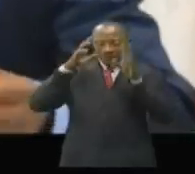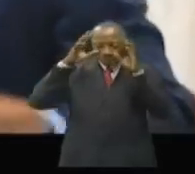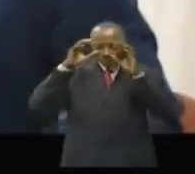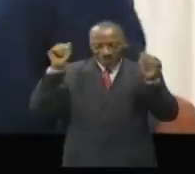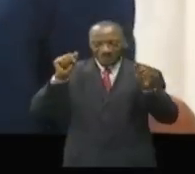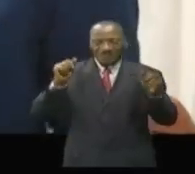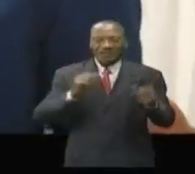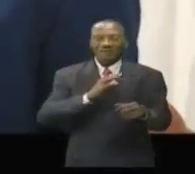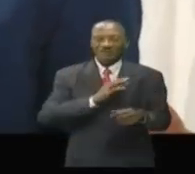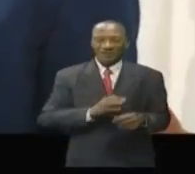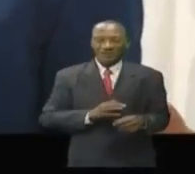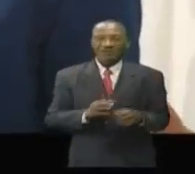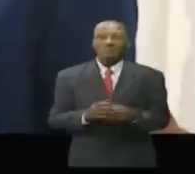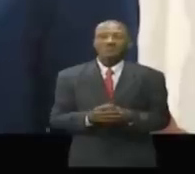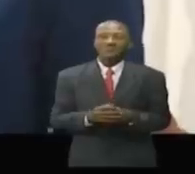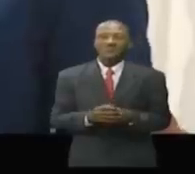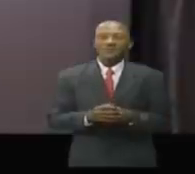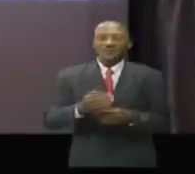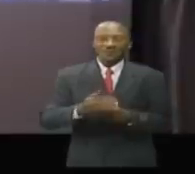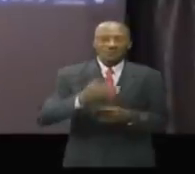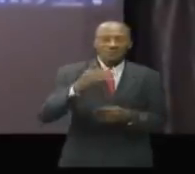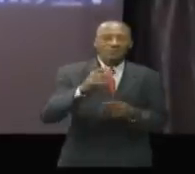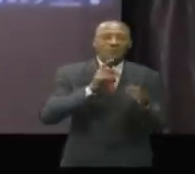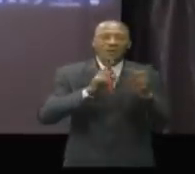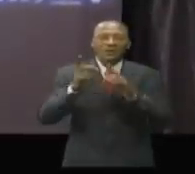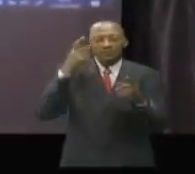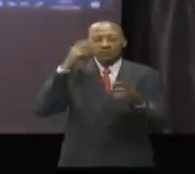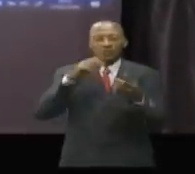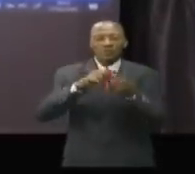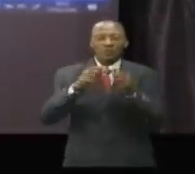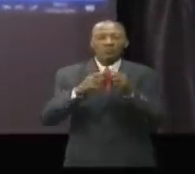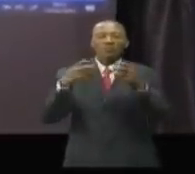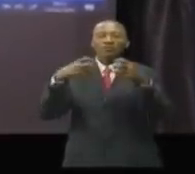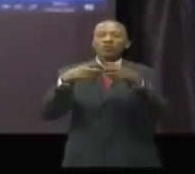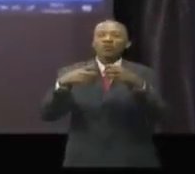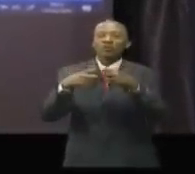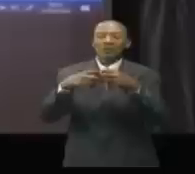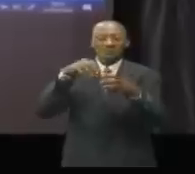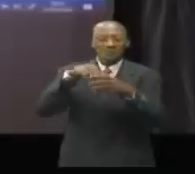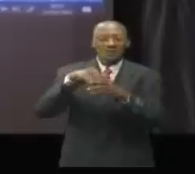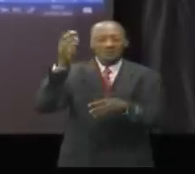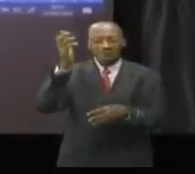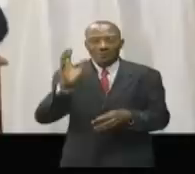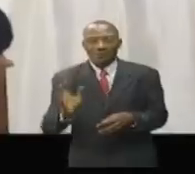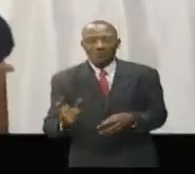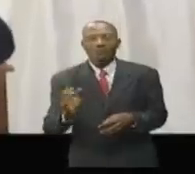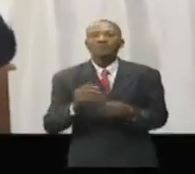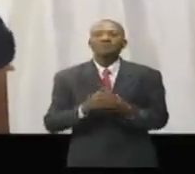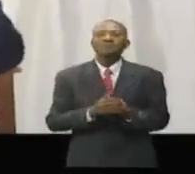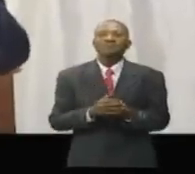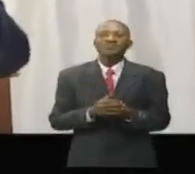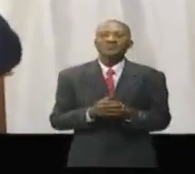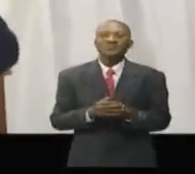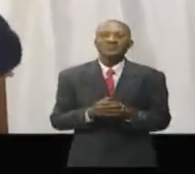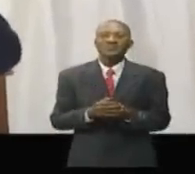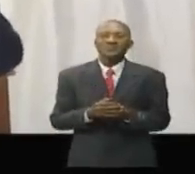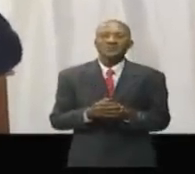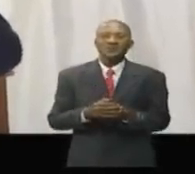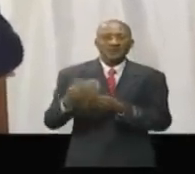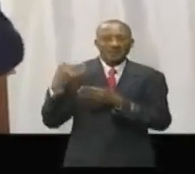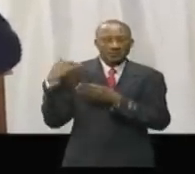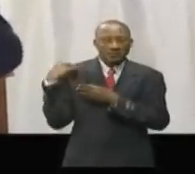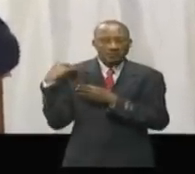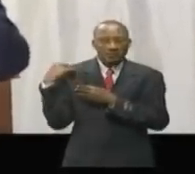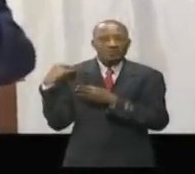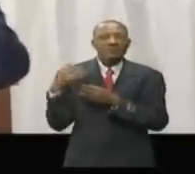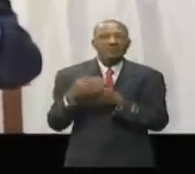Kabwa, qui présentait la problématique de l'électrification au Congo central. Praticien du secteur, Bruno